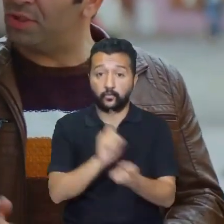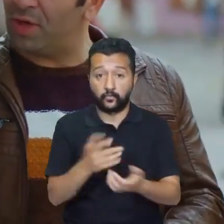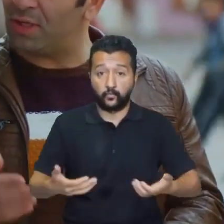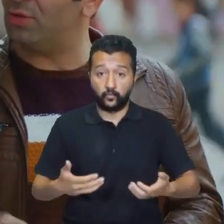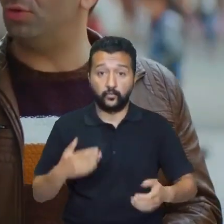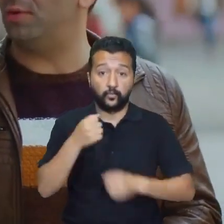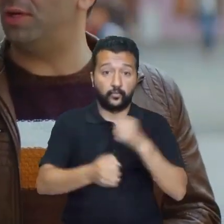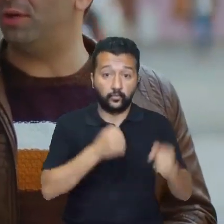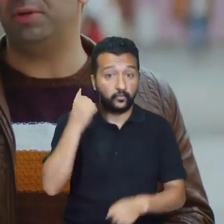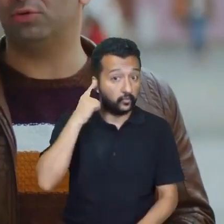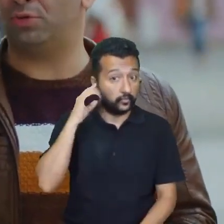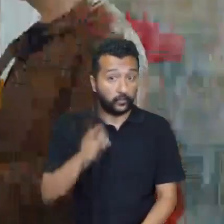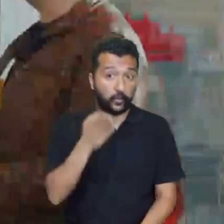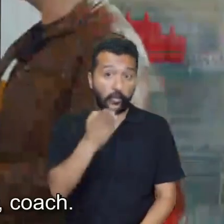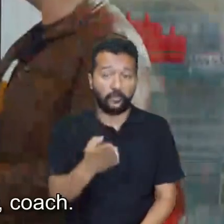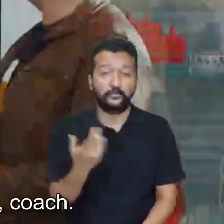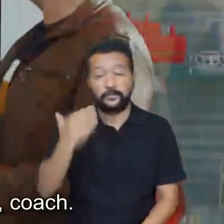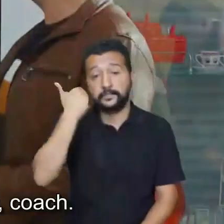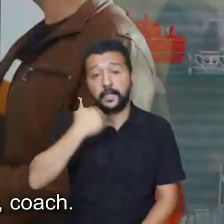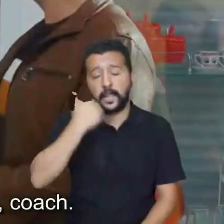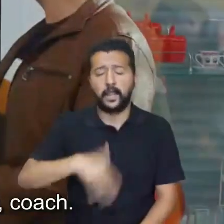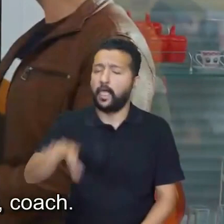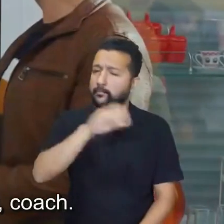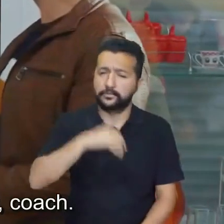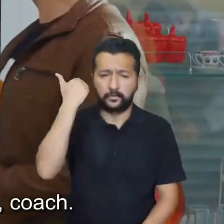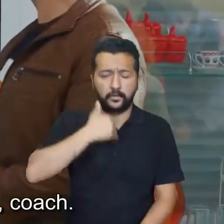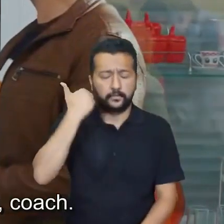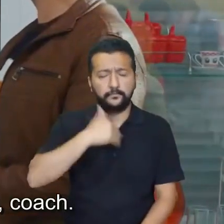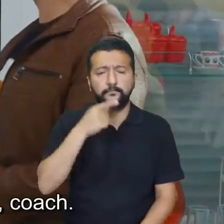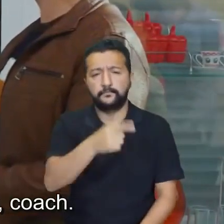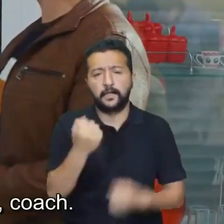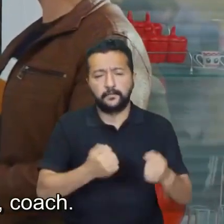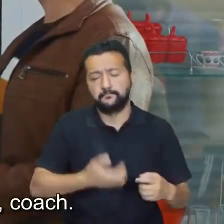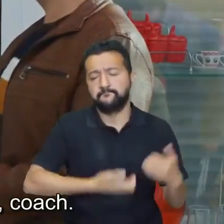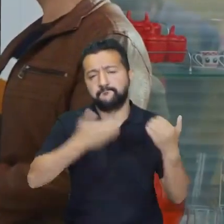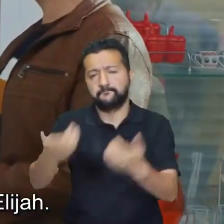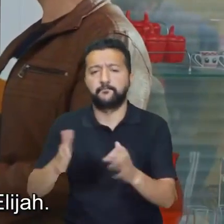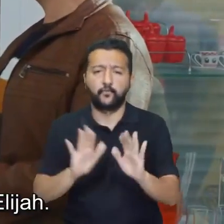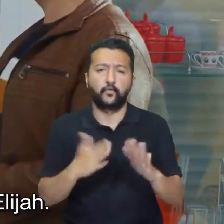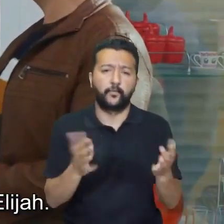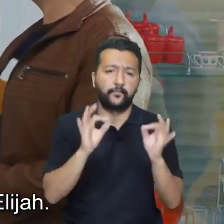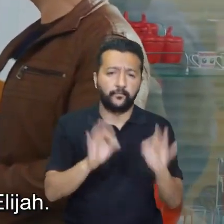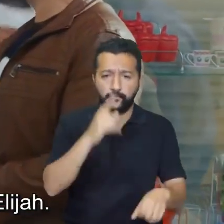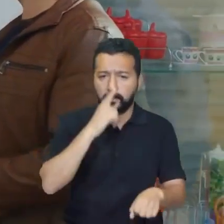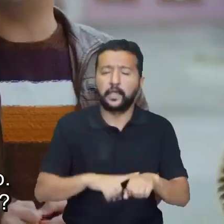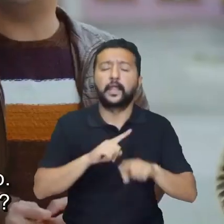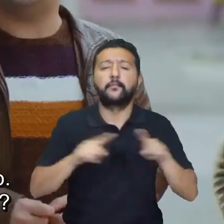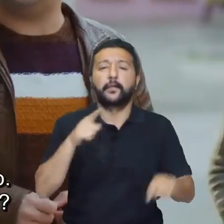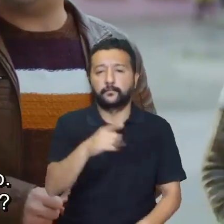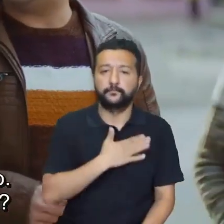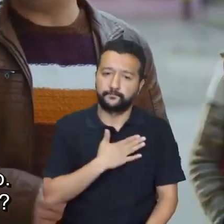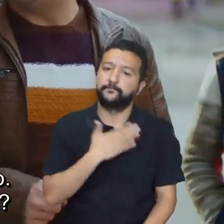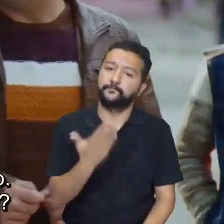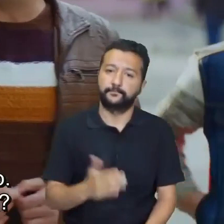kucağında taşıdı diye rivayetler dönüyor mahallede haberin olsun ya. Yalan. Külliyen yalan. Alt tarafı arabaya kadar taşıdı koçum. Eyvallah. Böyle şeylere inanma İlyas.